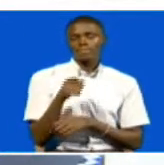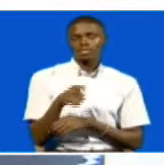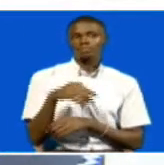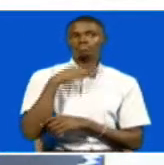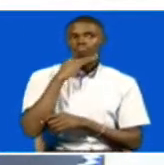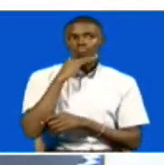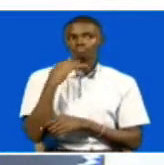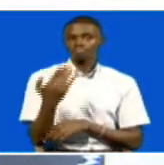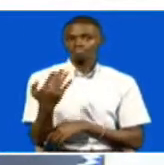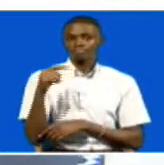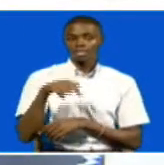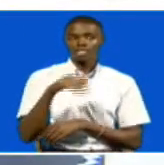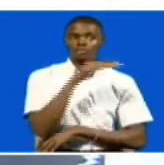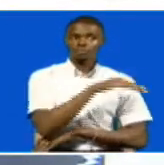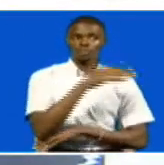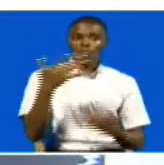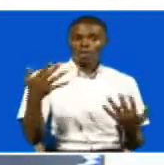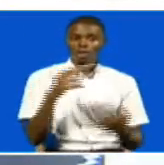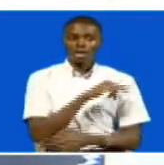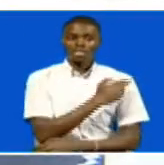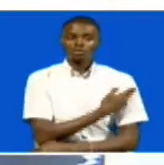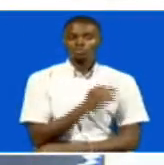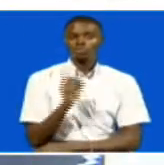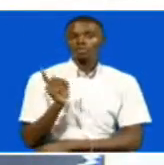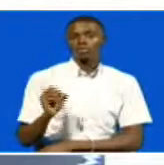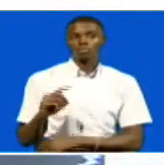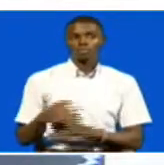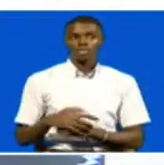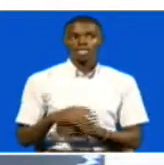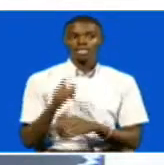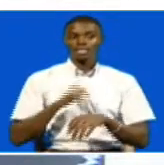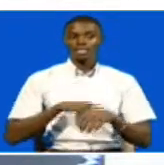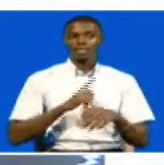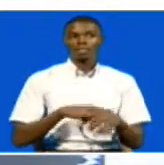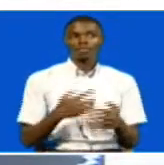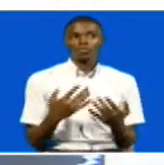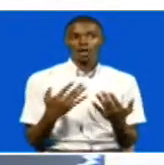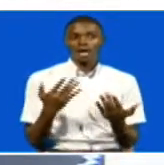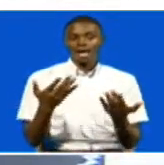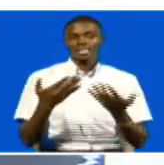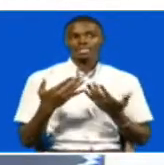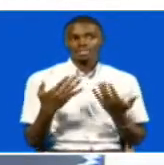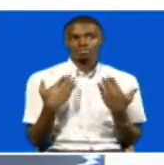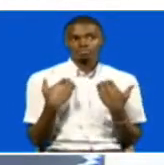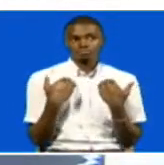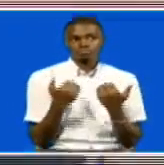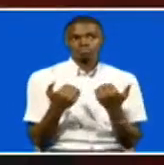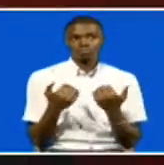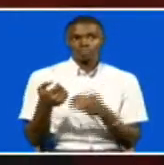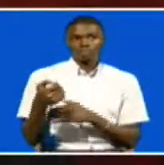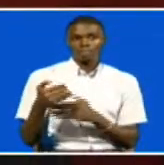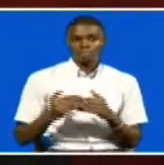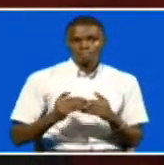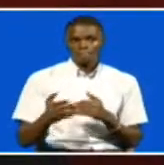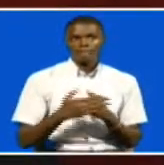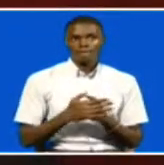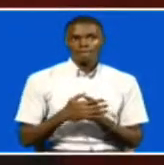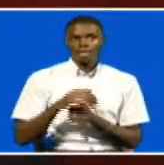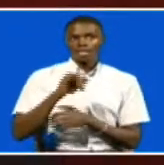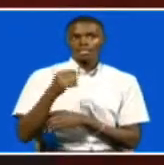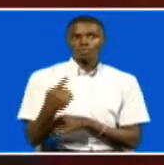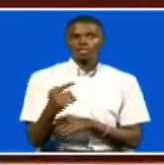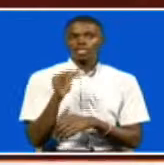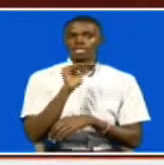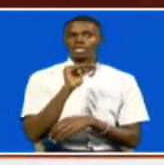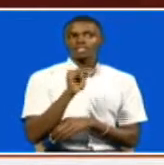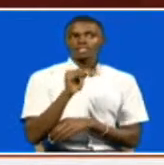dunia la siri ya leo katika hospitali ya Nairobi alikokuwa akipokea matibabu kwa muda. Mwishoni mwa mwezi Januari, Bwana Wangusi alitoa